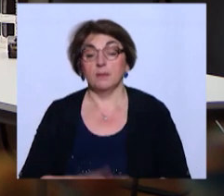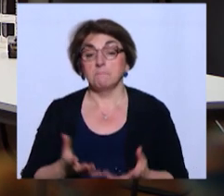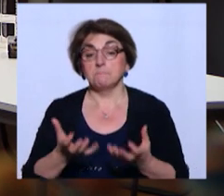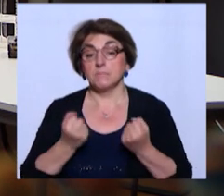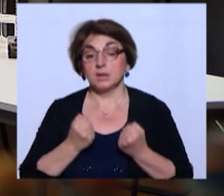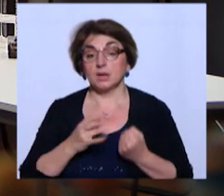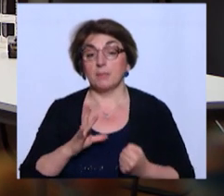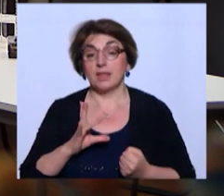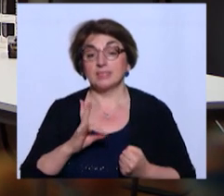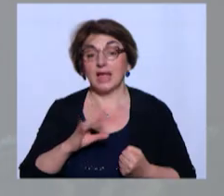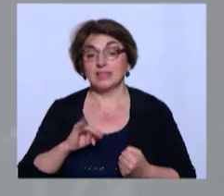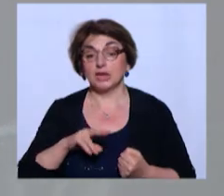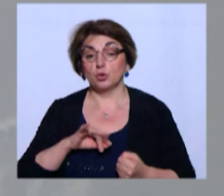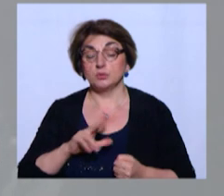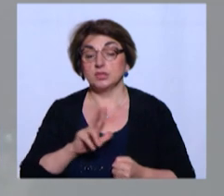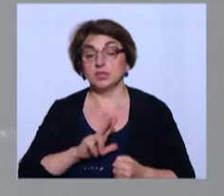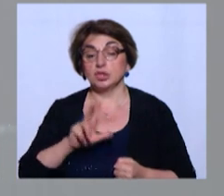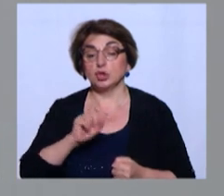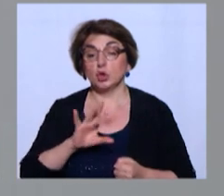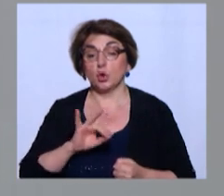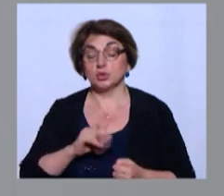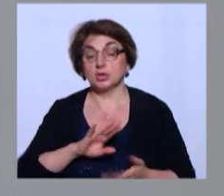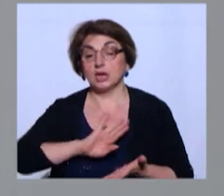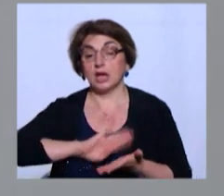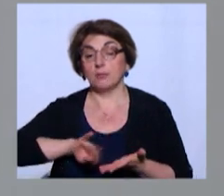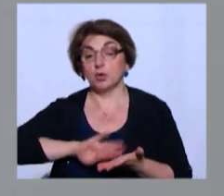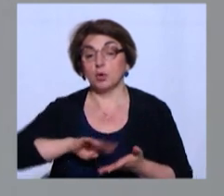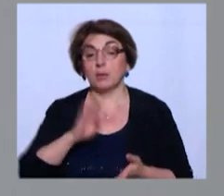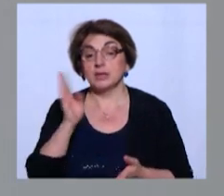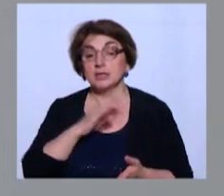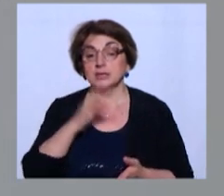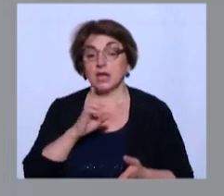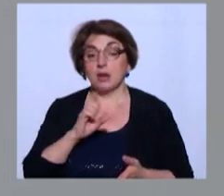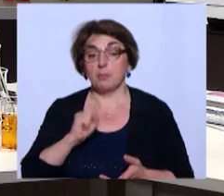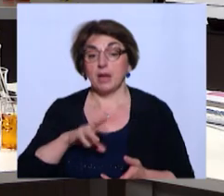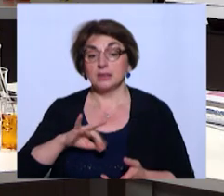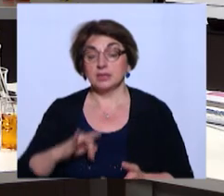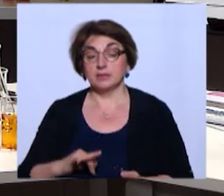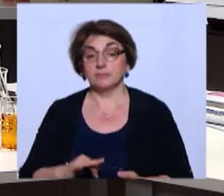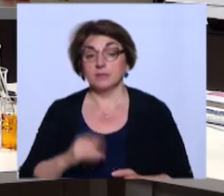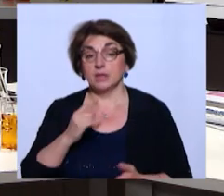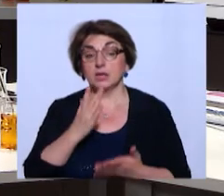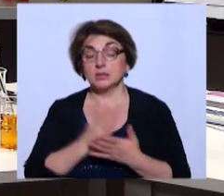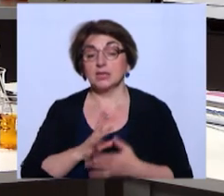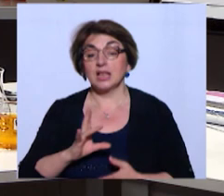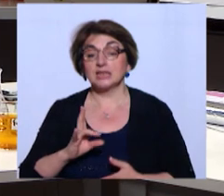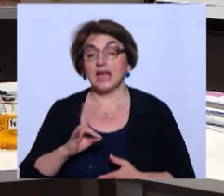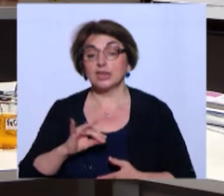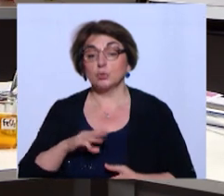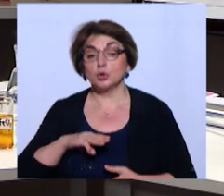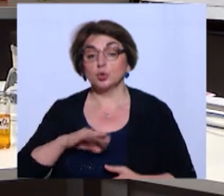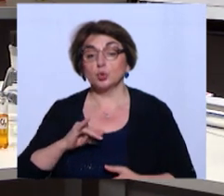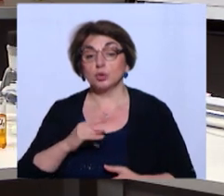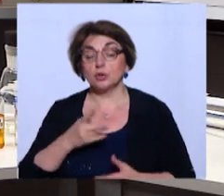მიიღება ნატრიუმის ჰიდროქსიდი და გამოიყოფა წყალბადი. ეს არის ნატრიუმის ტუტე, რომელსაც